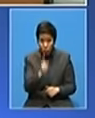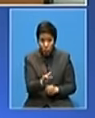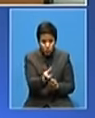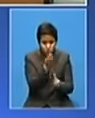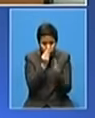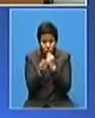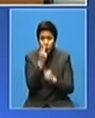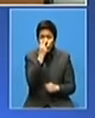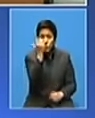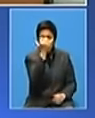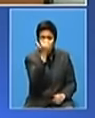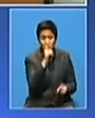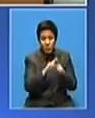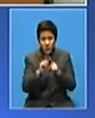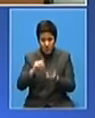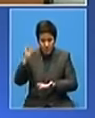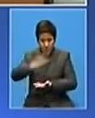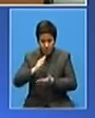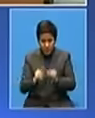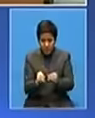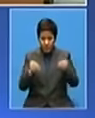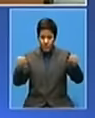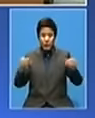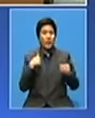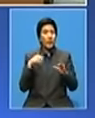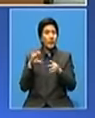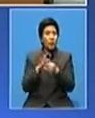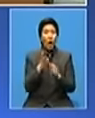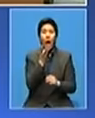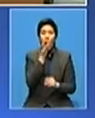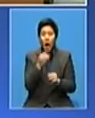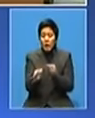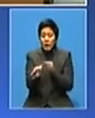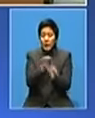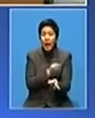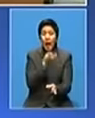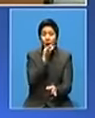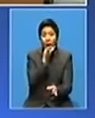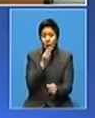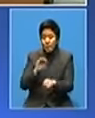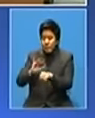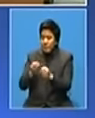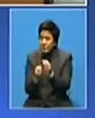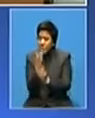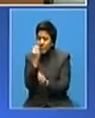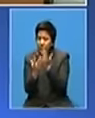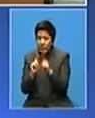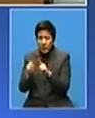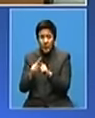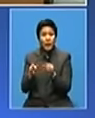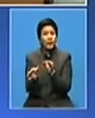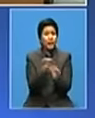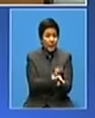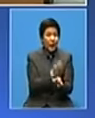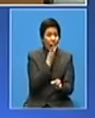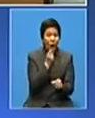กตามทีวีโทรทัศน์หนังสือสิ่งพิมพ์ต่างๆเกี่ยวกับเรื่องการปลูกพืชทดแทนเหล่านี้นะครับรวมความไปถึงในการประมงการเลี้ย